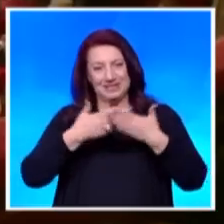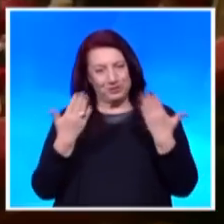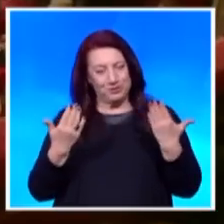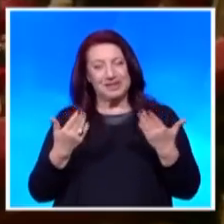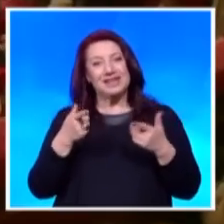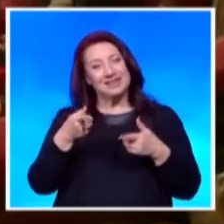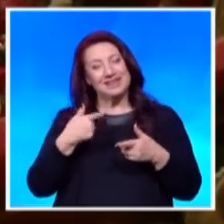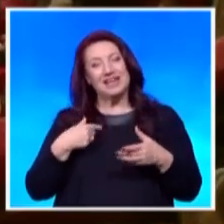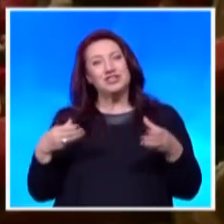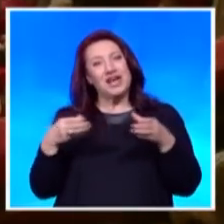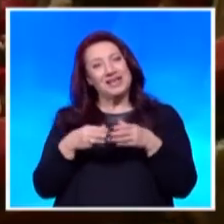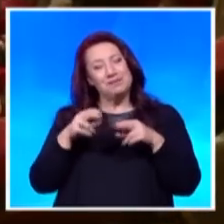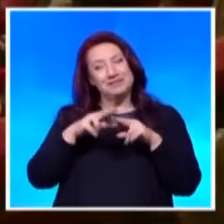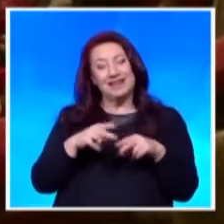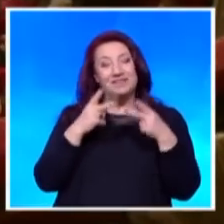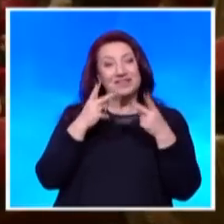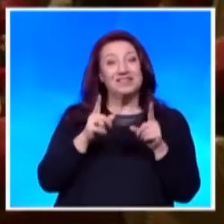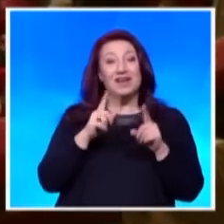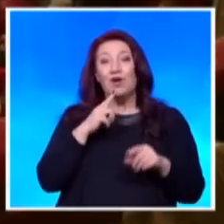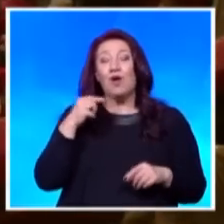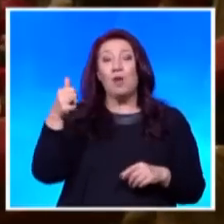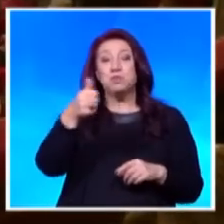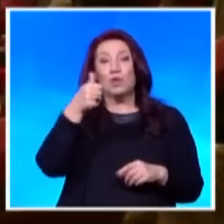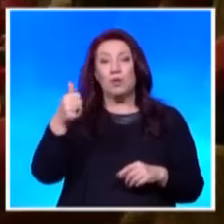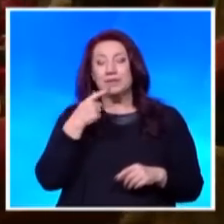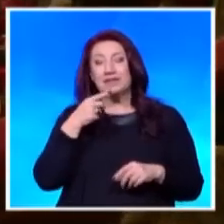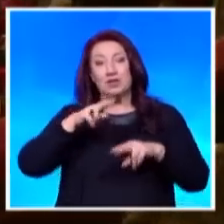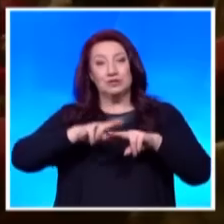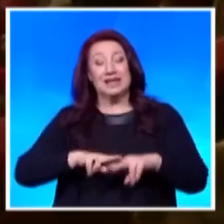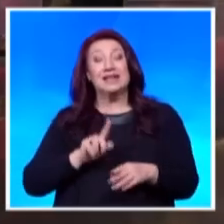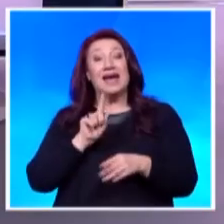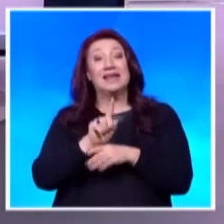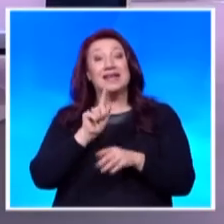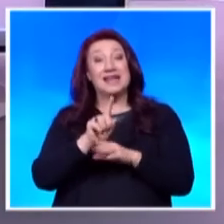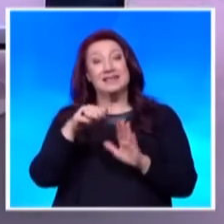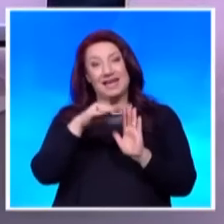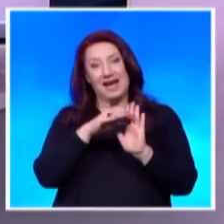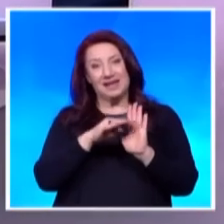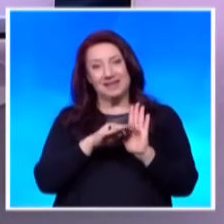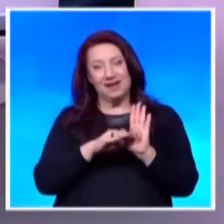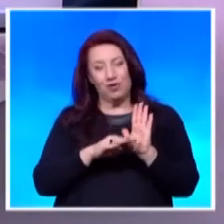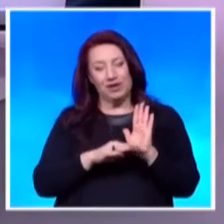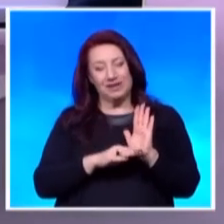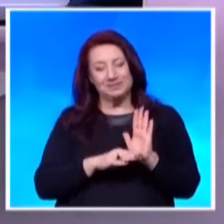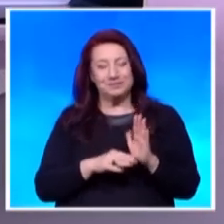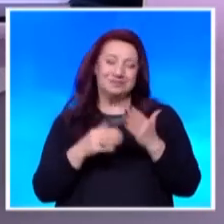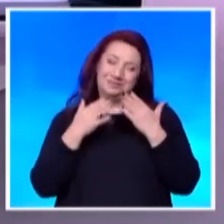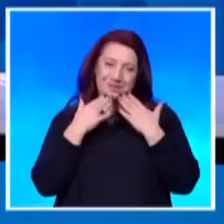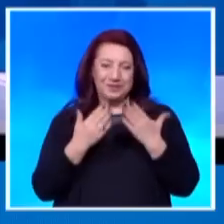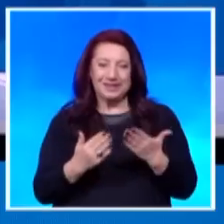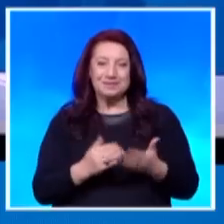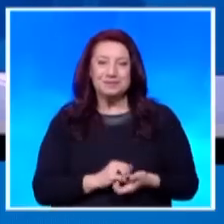да проследим кои ще са победителите в останалите 11 категории. Цвети Петронова, благодарим